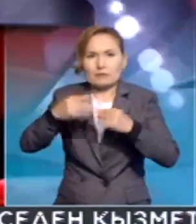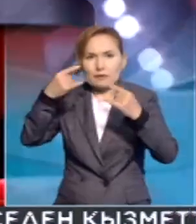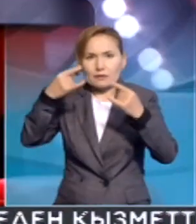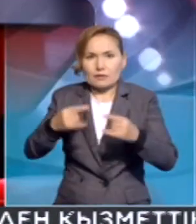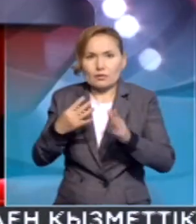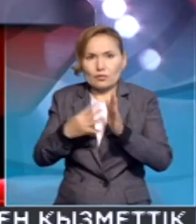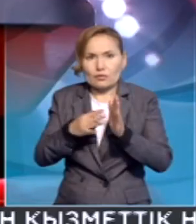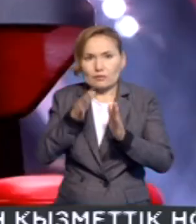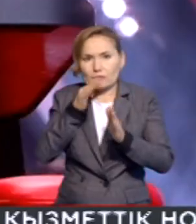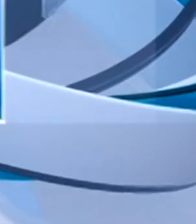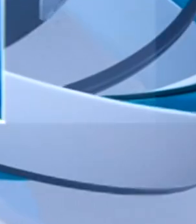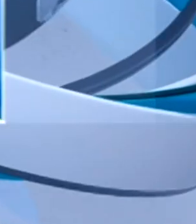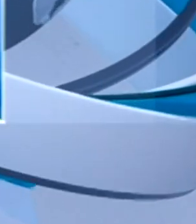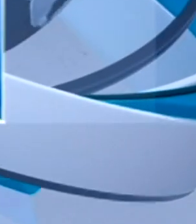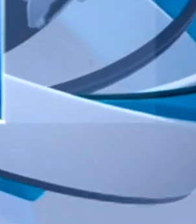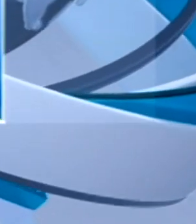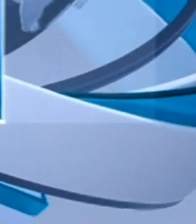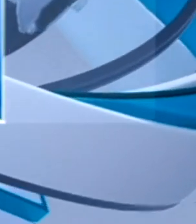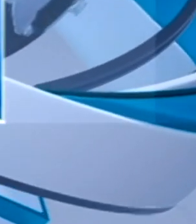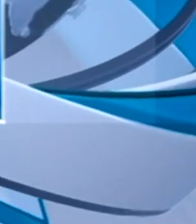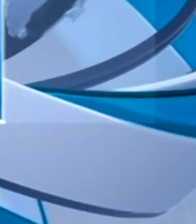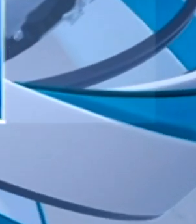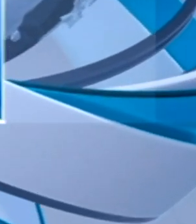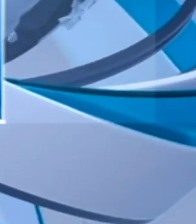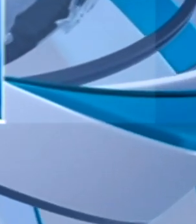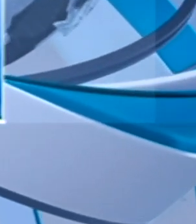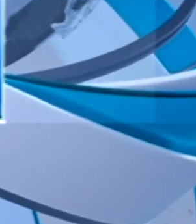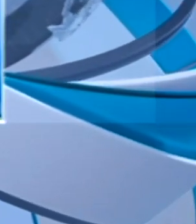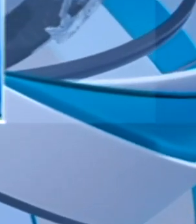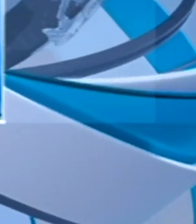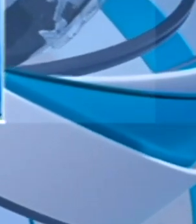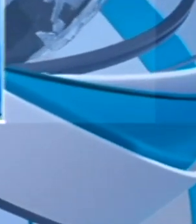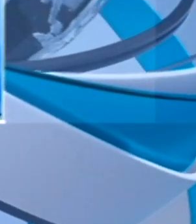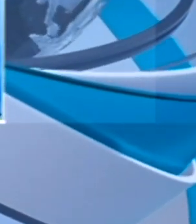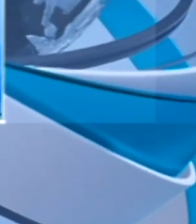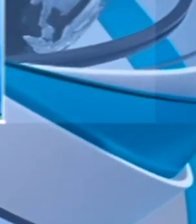Құрметті көрермен, ал қазір мәселе бағдарламасы эфирде.